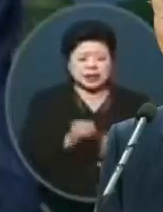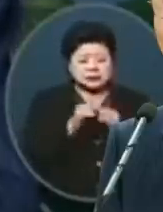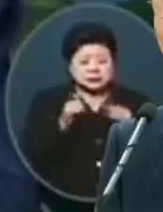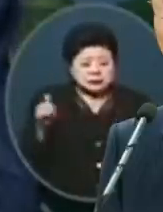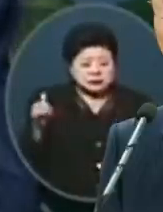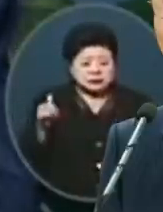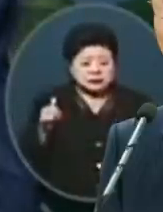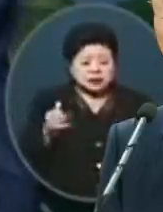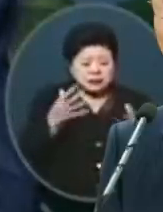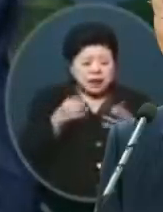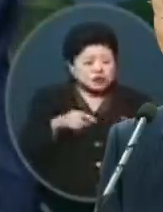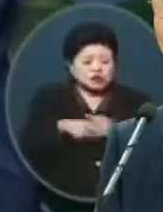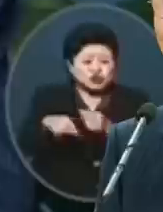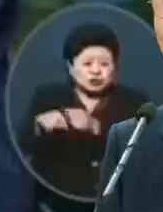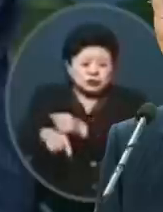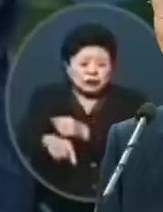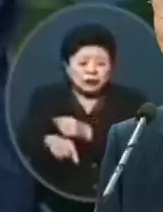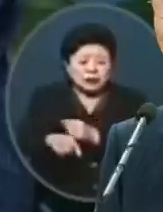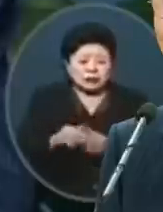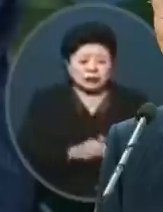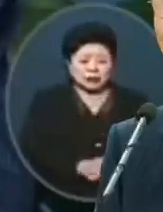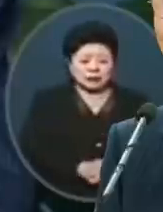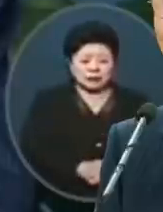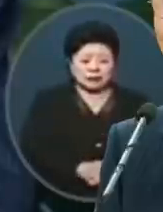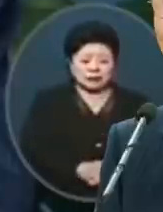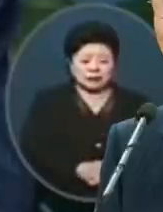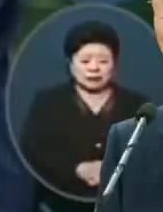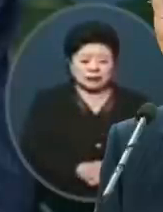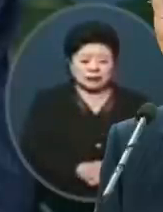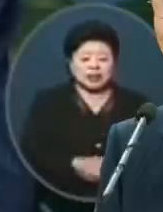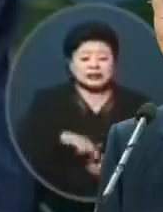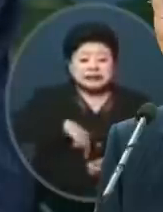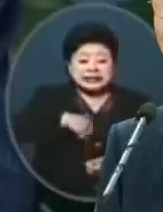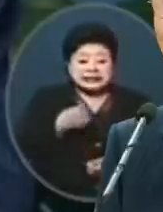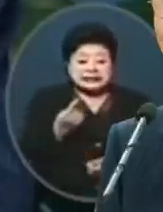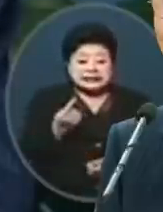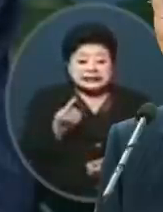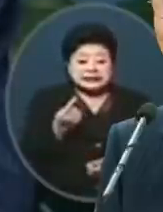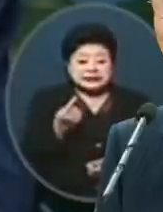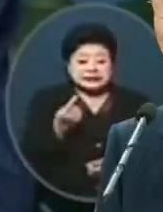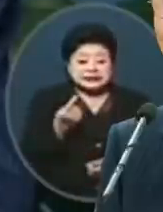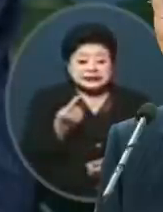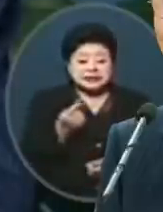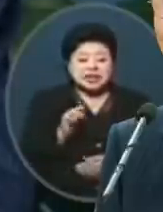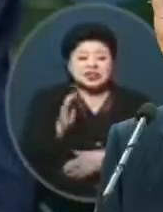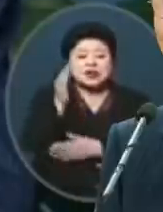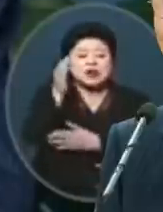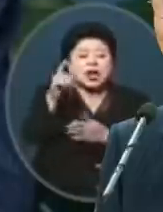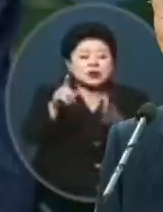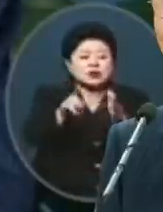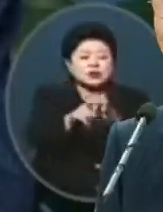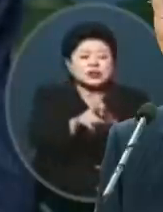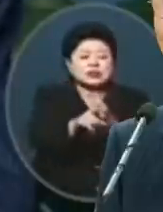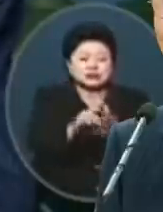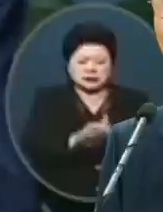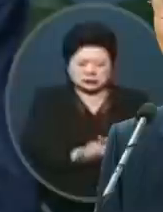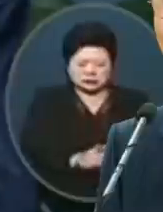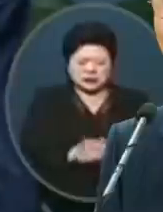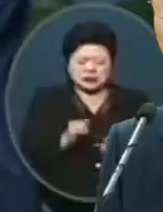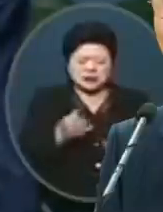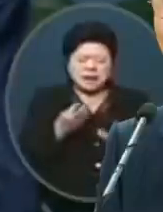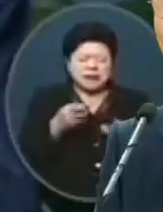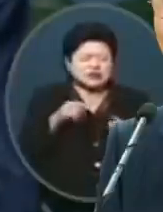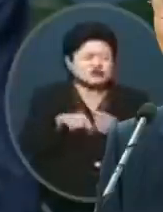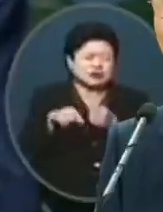사람을 그렇게 많이 죽이고 자기 영화를 도모하는